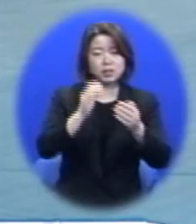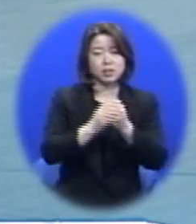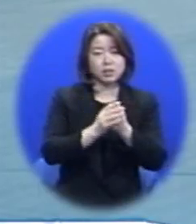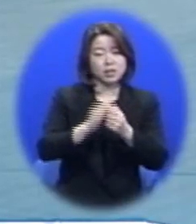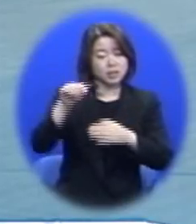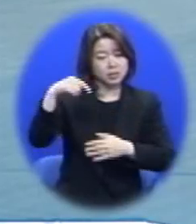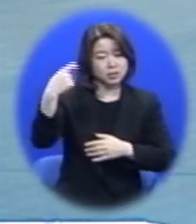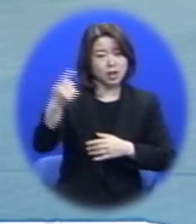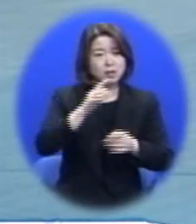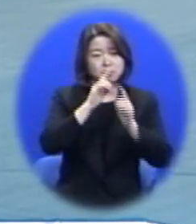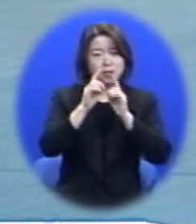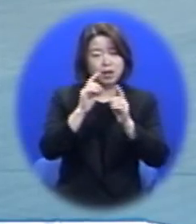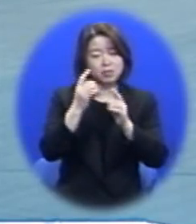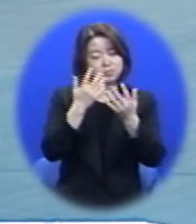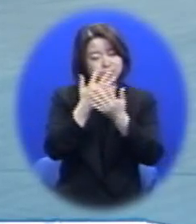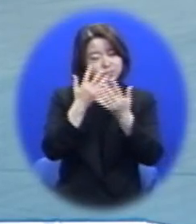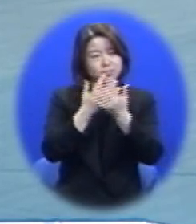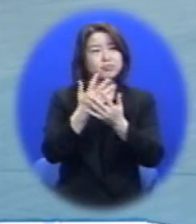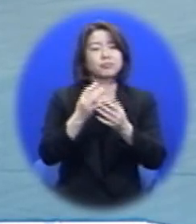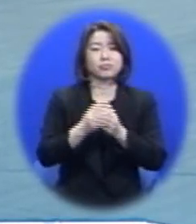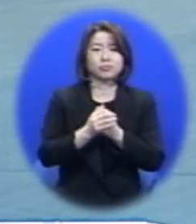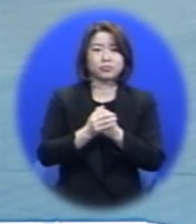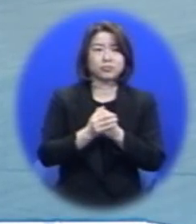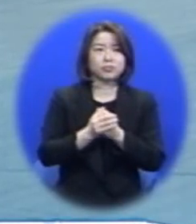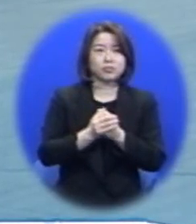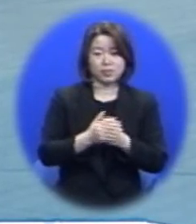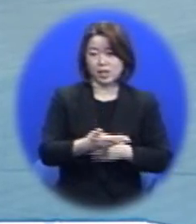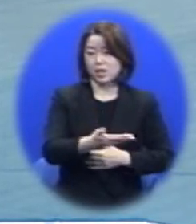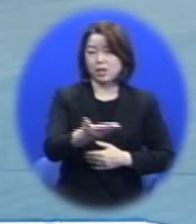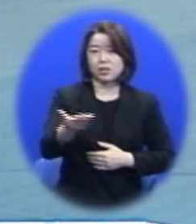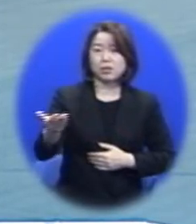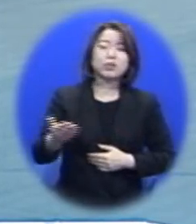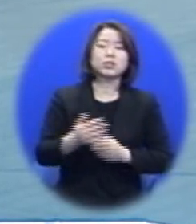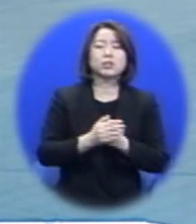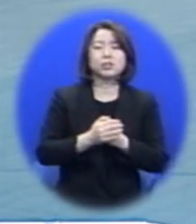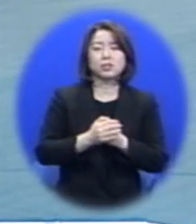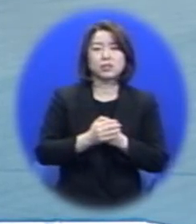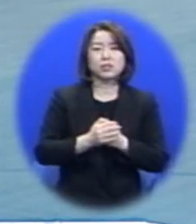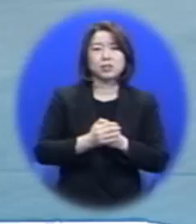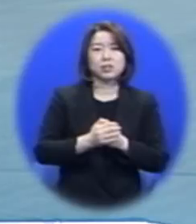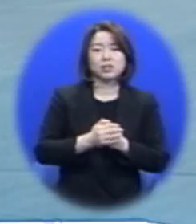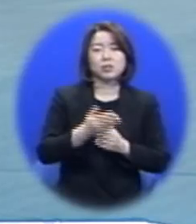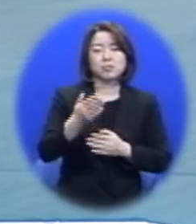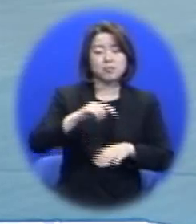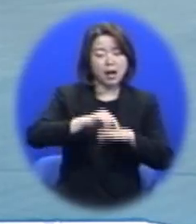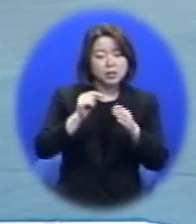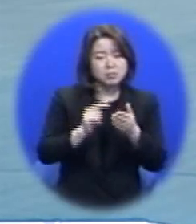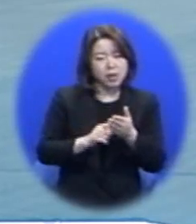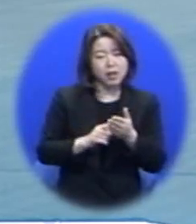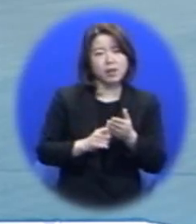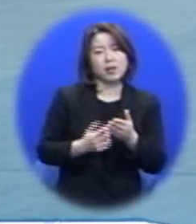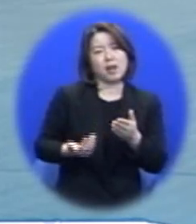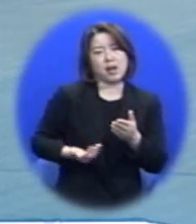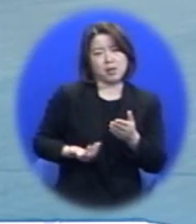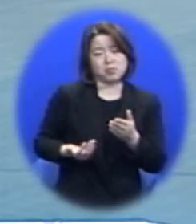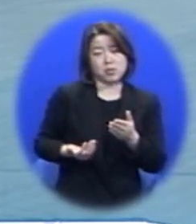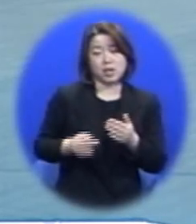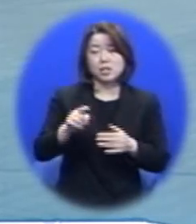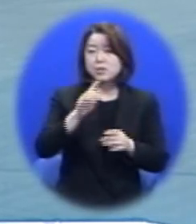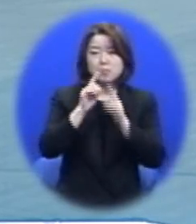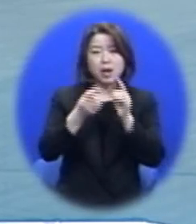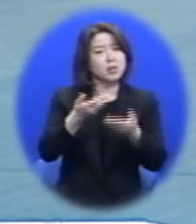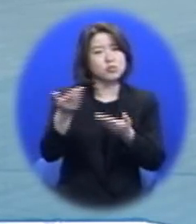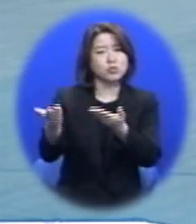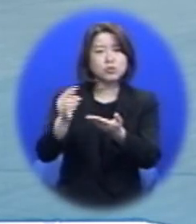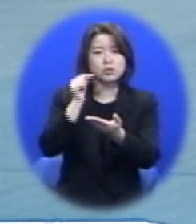그리고는 말을 흐렸어요. 너희들 참아, 너희들이 마음에 걸린다, 이렇게 말을 못하겠더라.